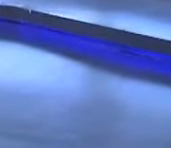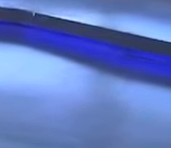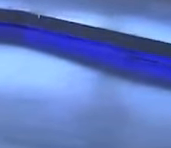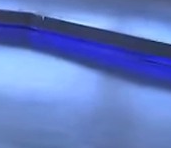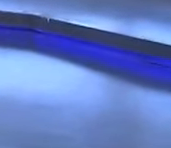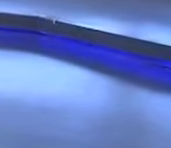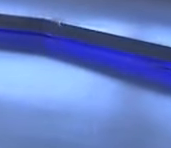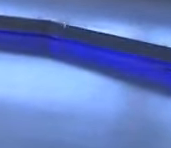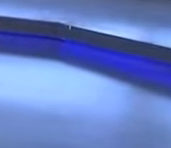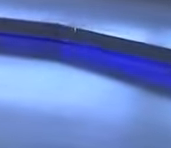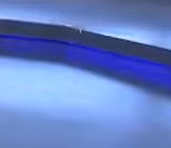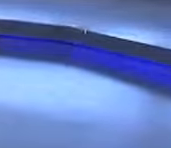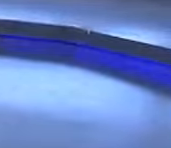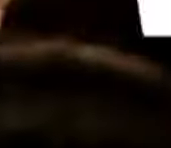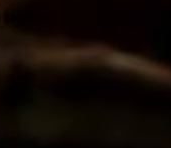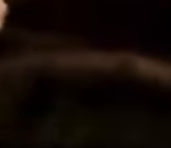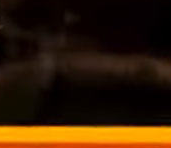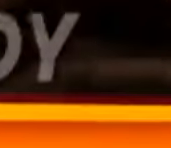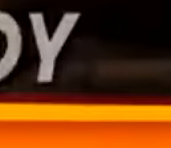ang frontline na balita.